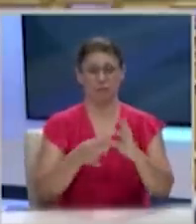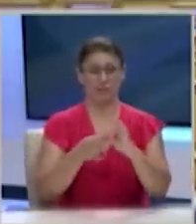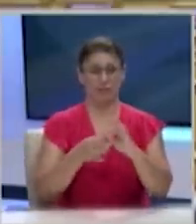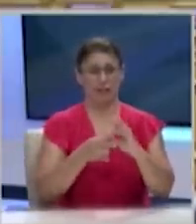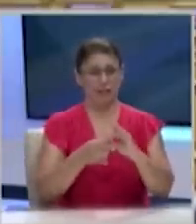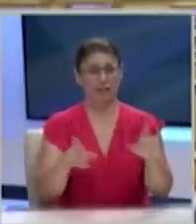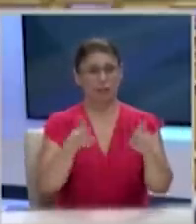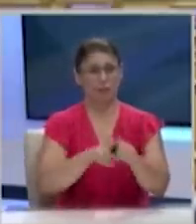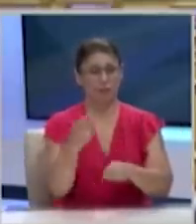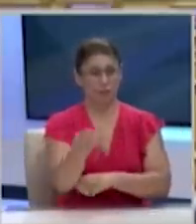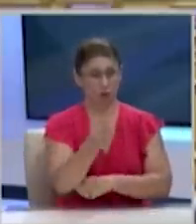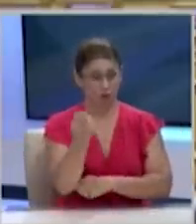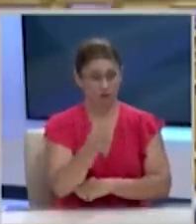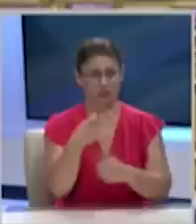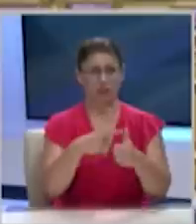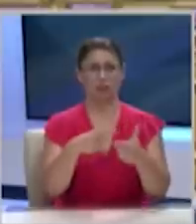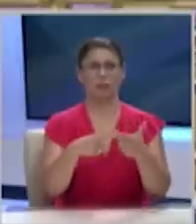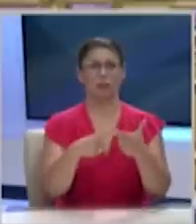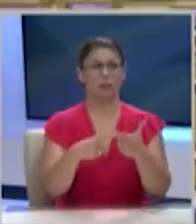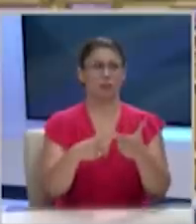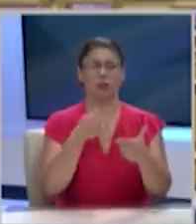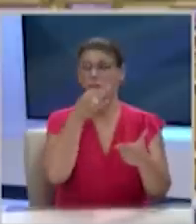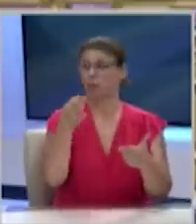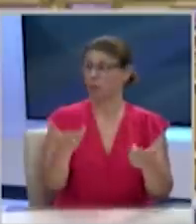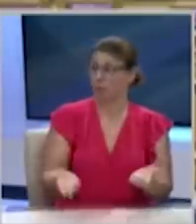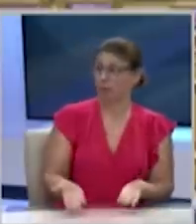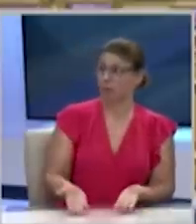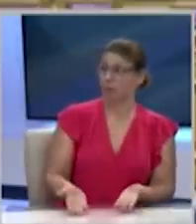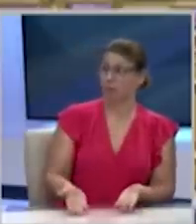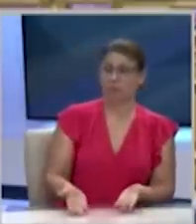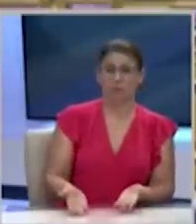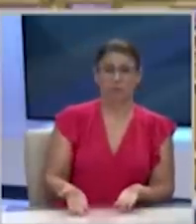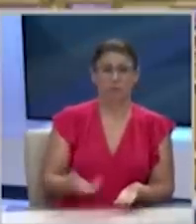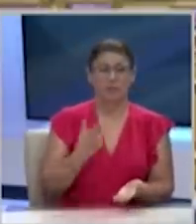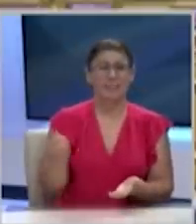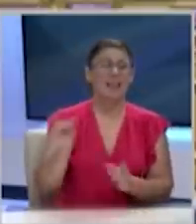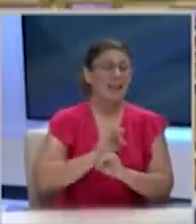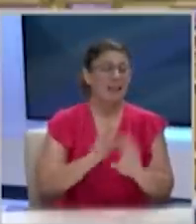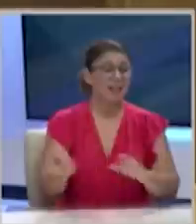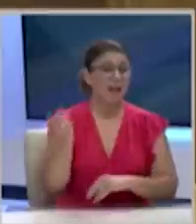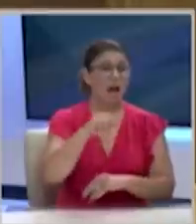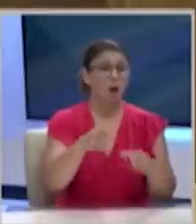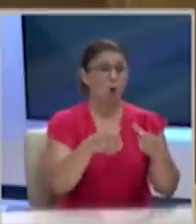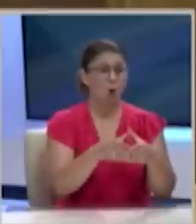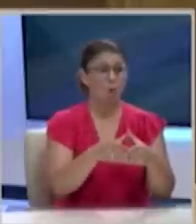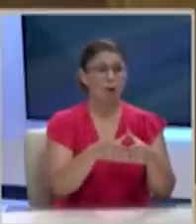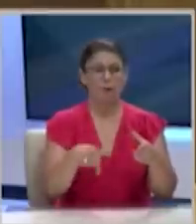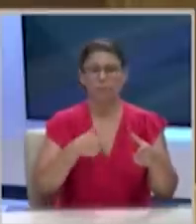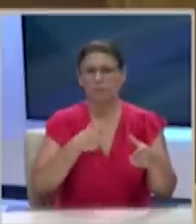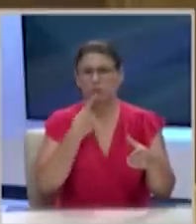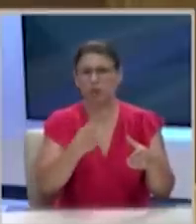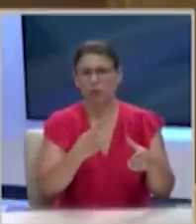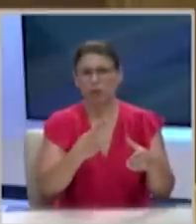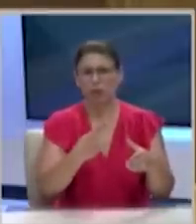συνεργασία με την πυροσβεστική, ναι, αλλά δεν το είπατε πουθενά. Γιατί κανένα άλλο κόμμα? Γιατί αυτό δεν το λέμε